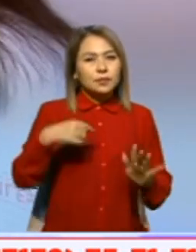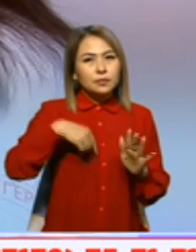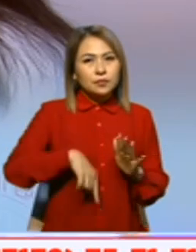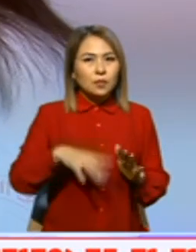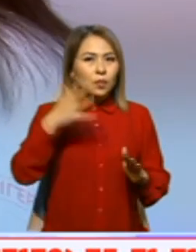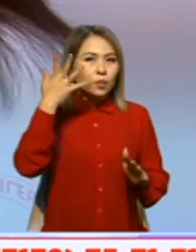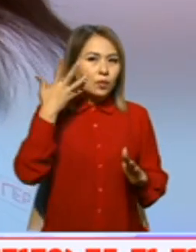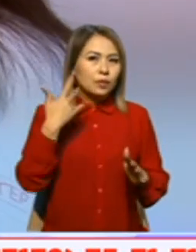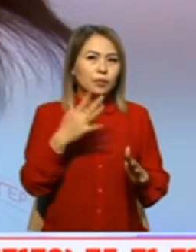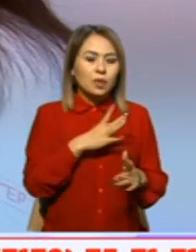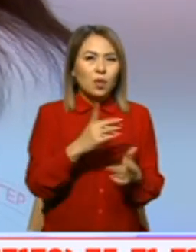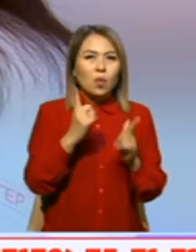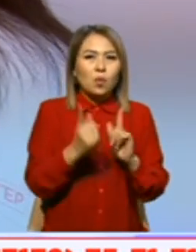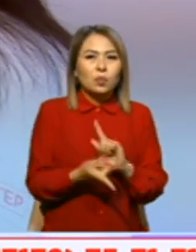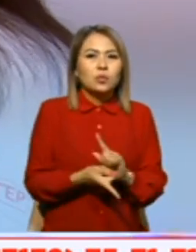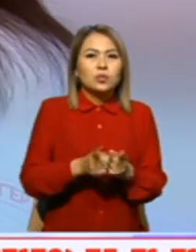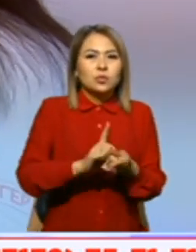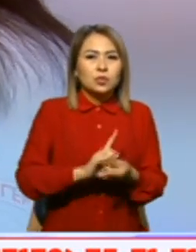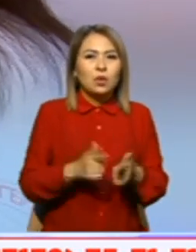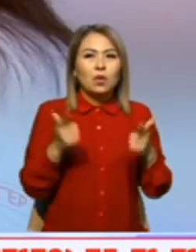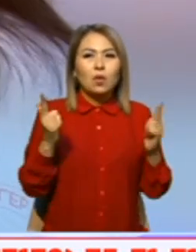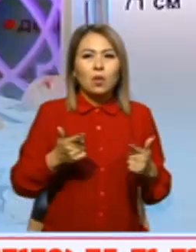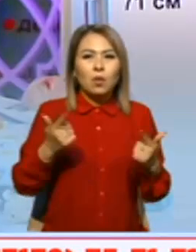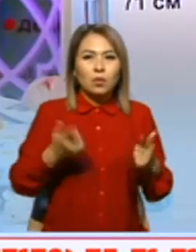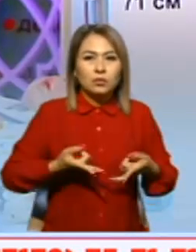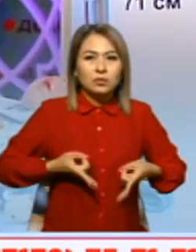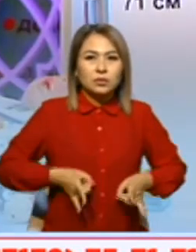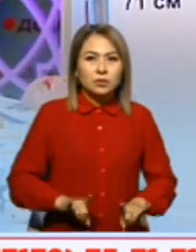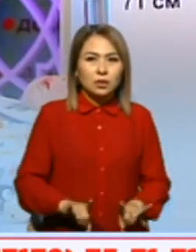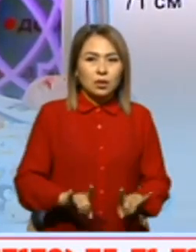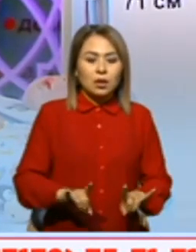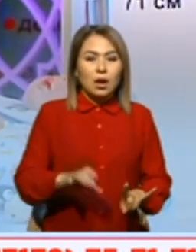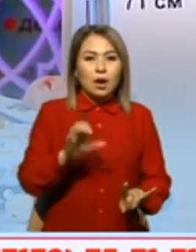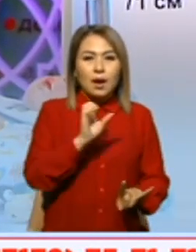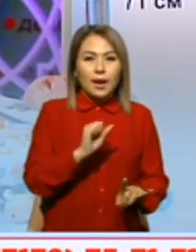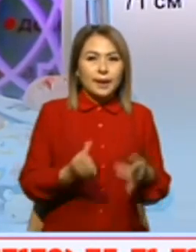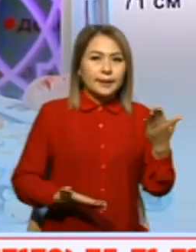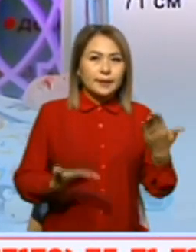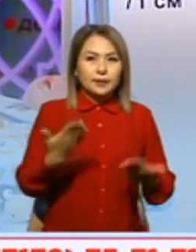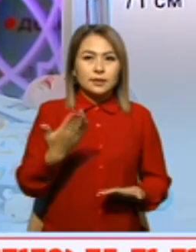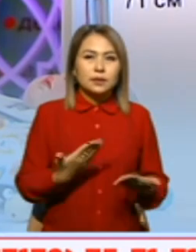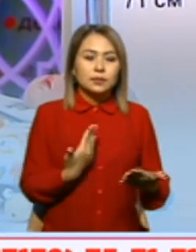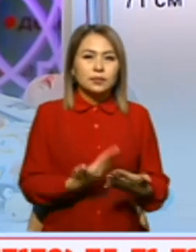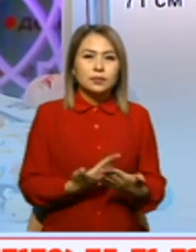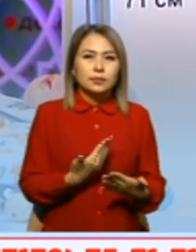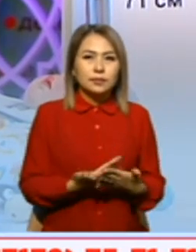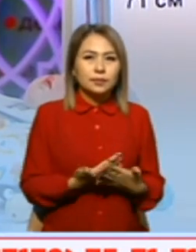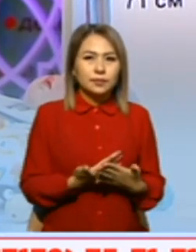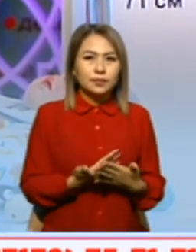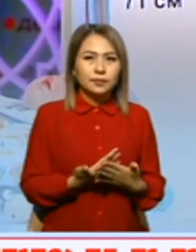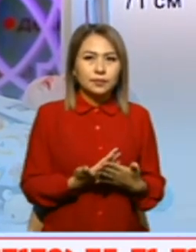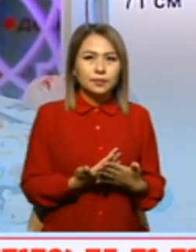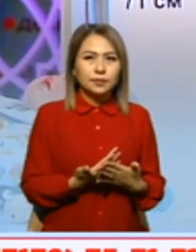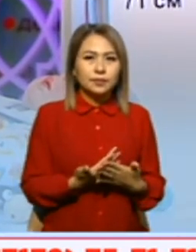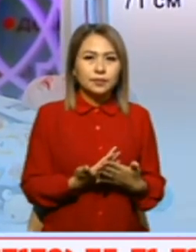жатқанда өзі сондай өзгеріспенен, ақауменен туылатын балдар. Ал егер тоқтай кететін болса, жаңа сіз айтқаныңыз,